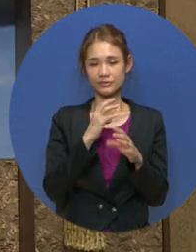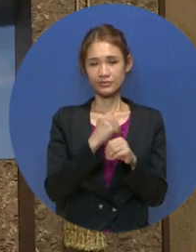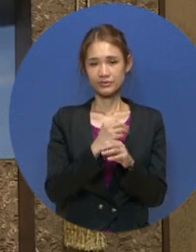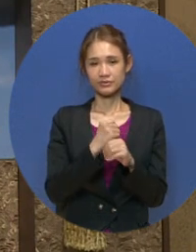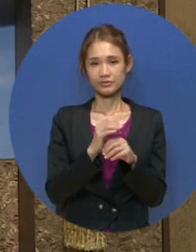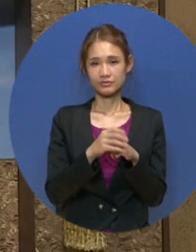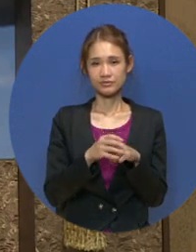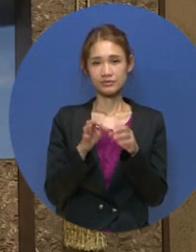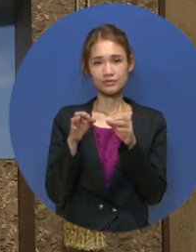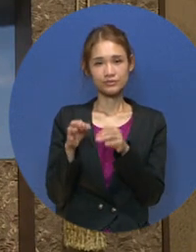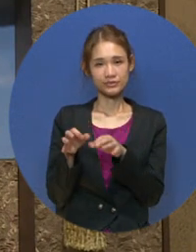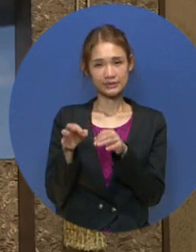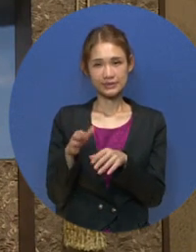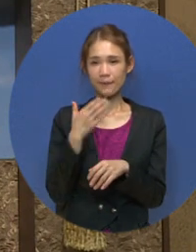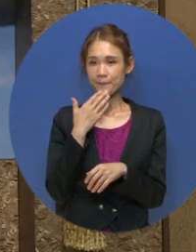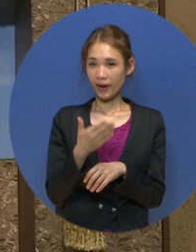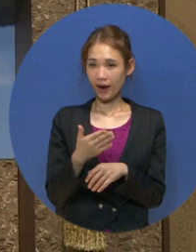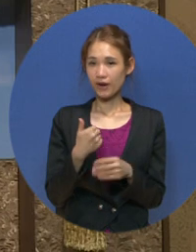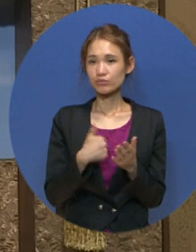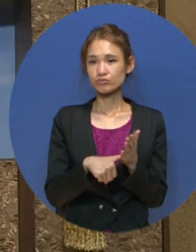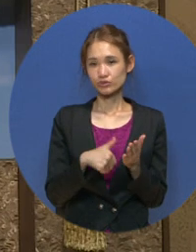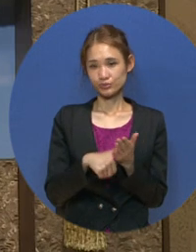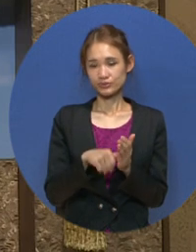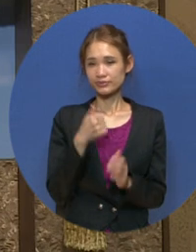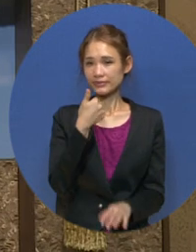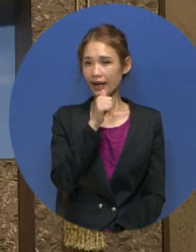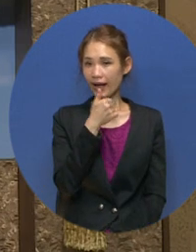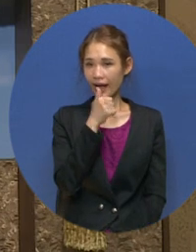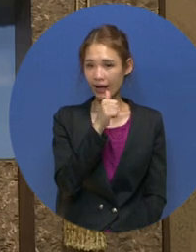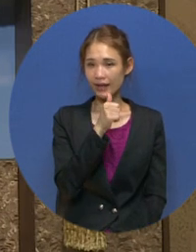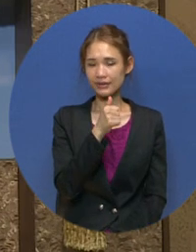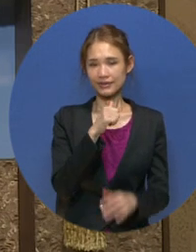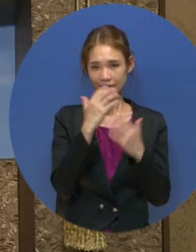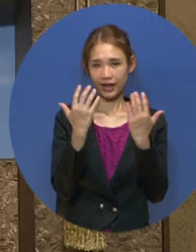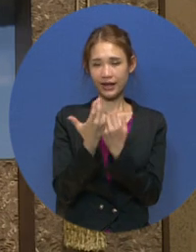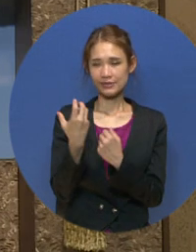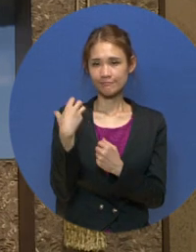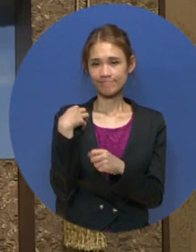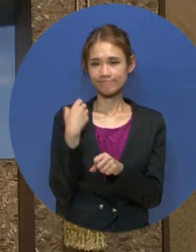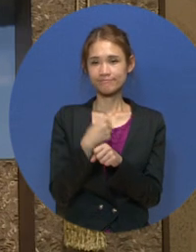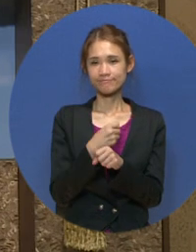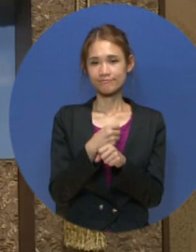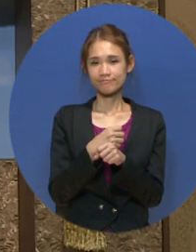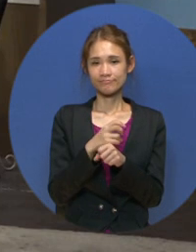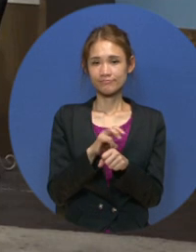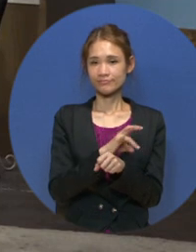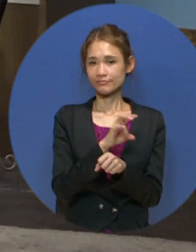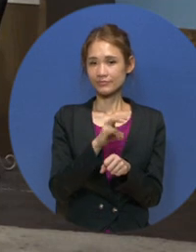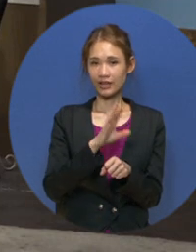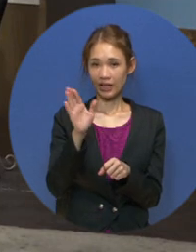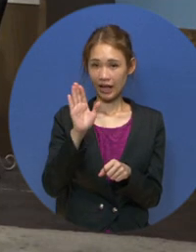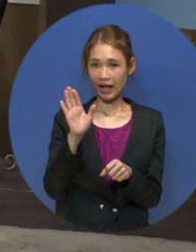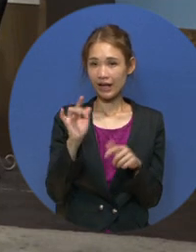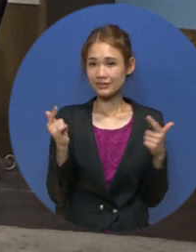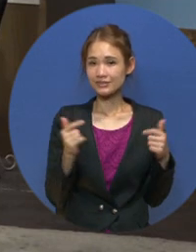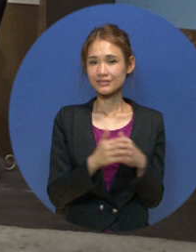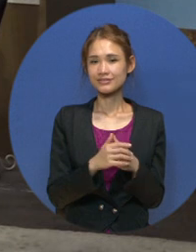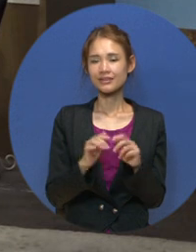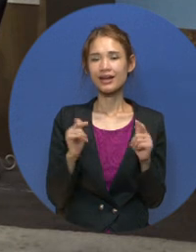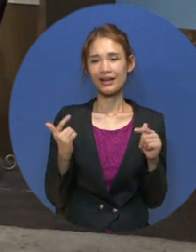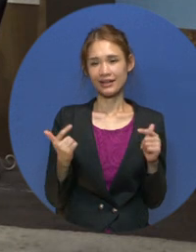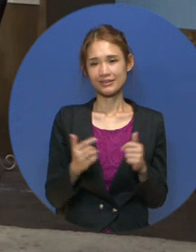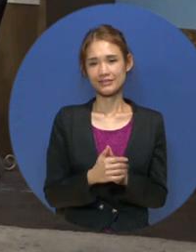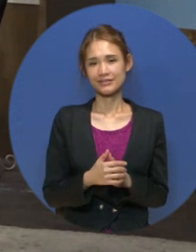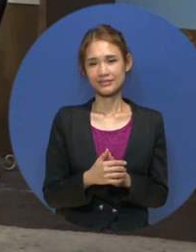또 기증할 수 있는 물품에 대한 안내까지도 이렇게 해드리게 됩니다. 네, 24시 전화는 아니겠죠? 네, 아닙니다.